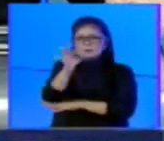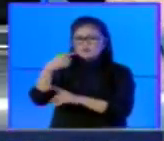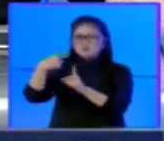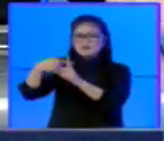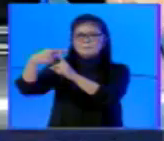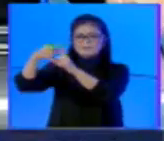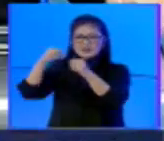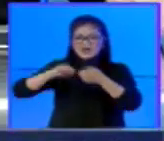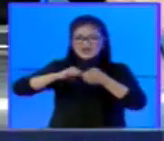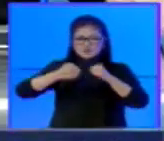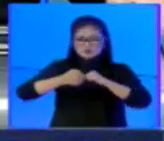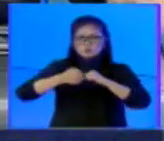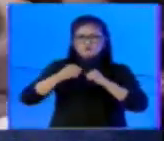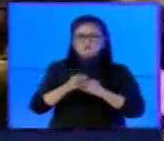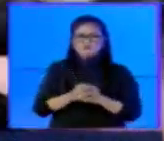penambahan kasus.